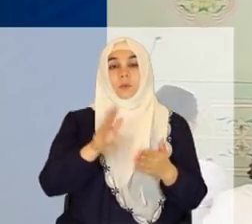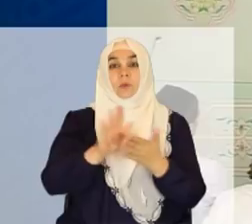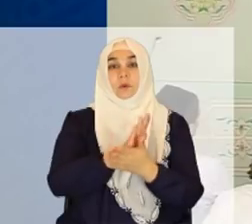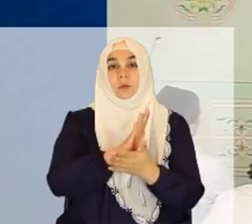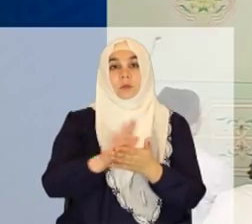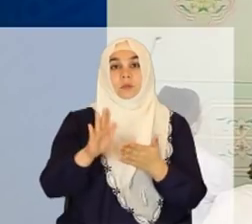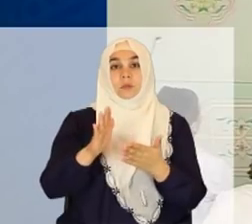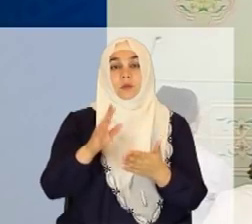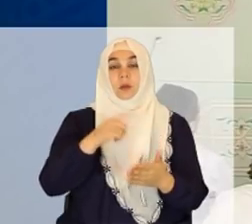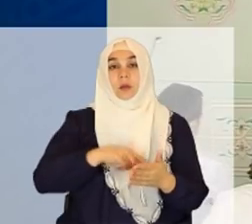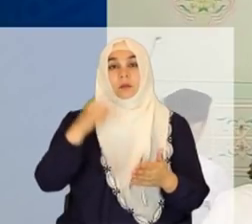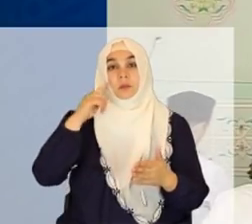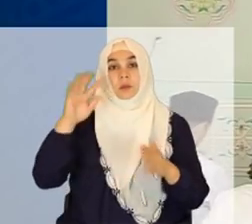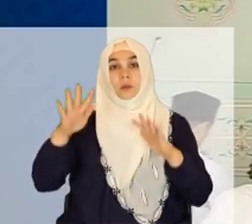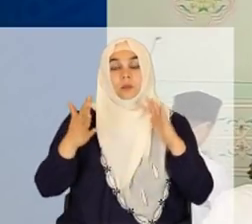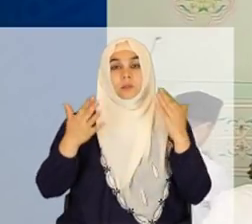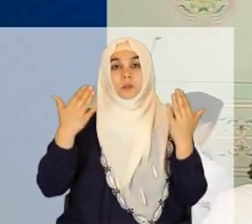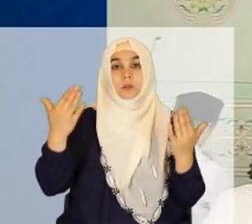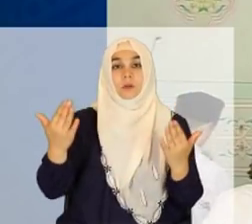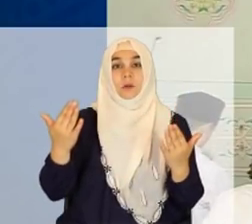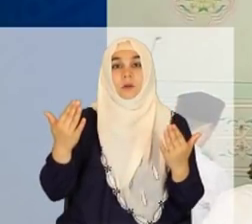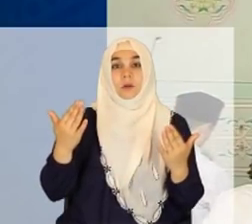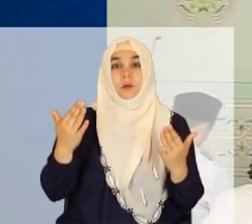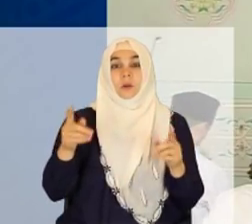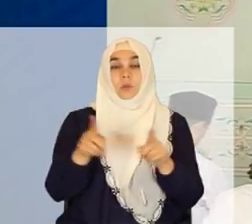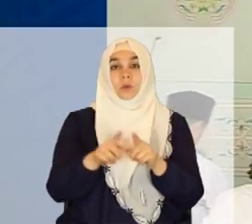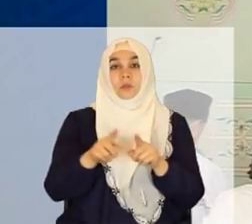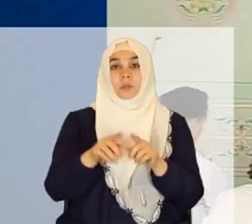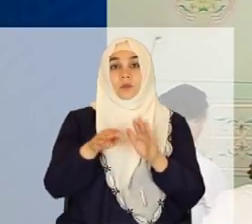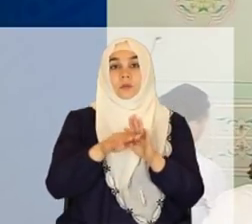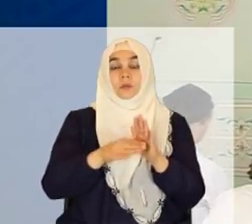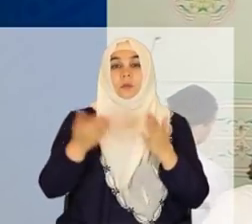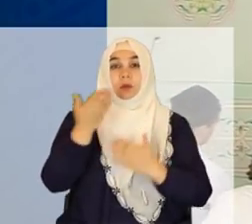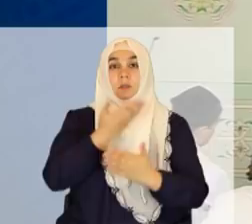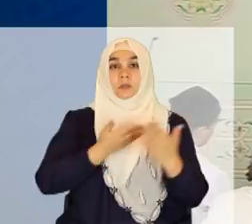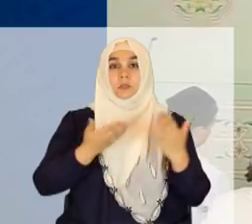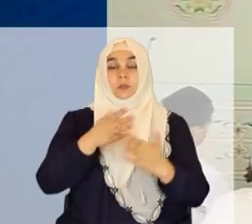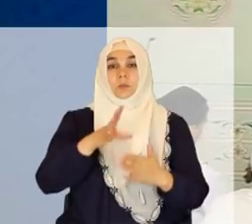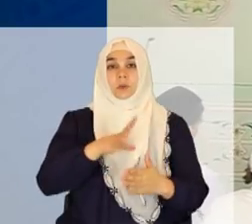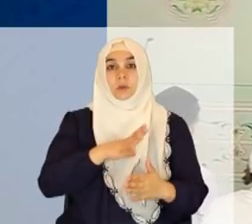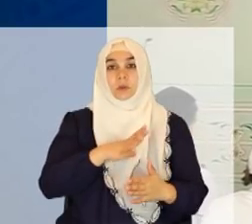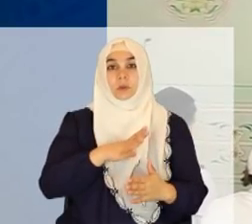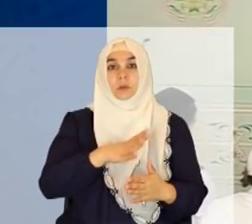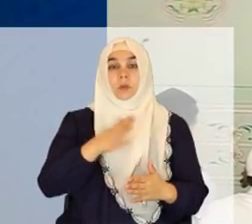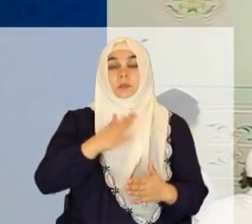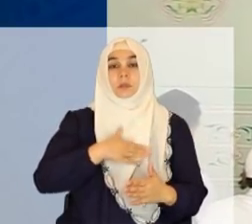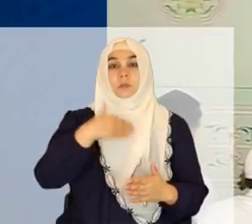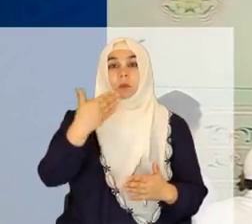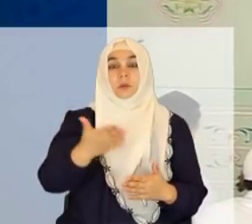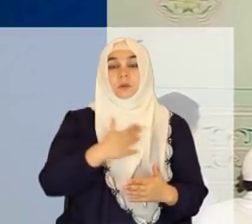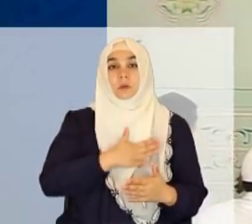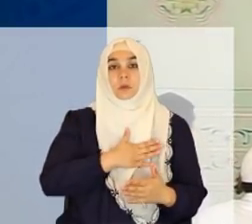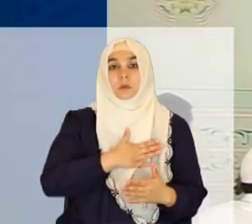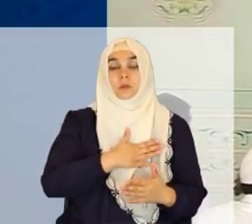poklash, axloqni sayqallash borasidagi suhbatlarimizni siz azizlar